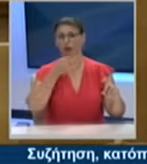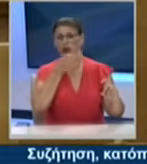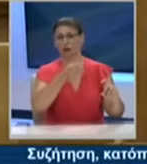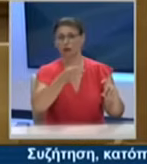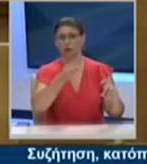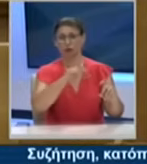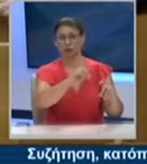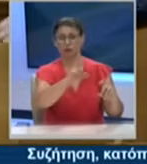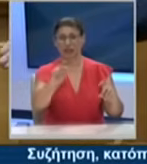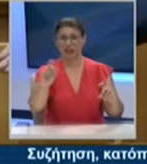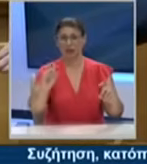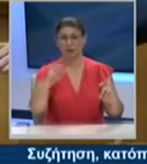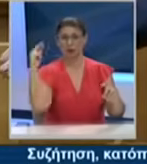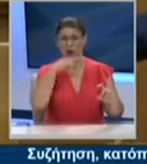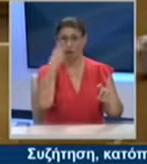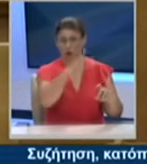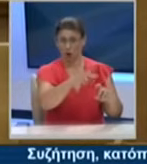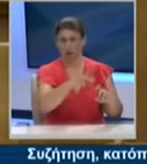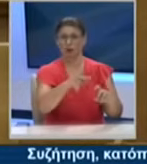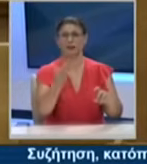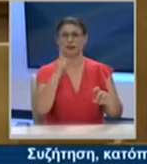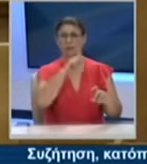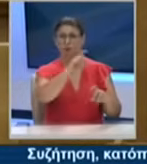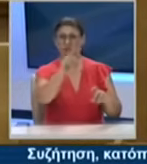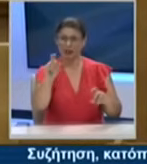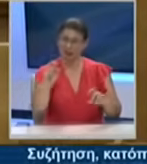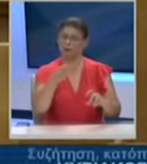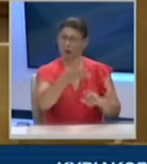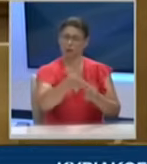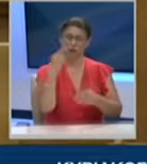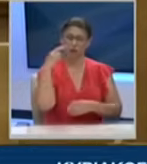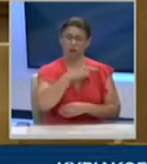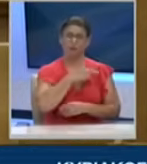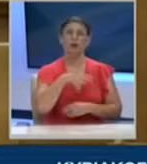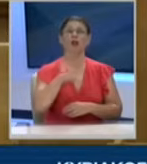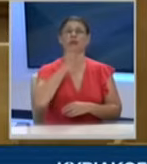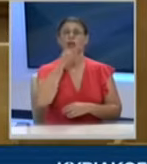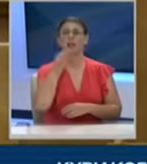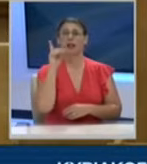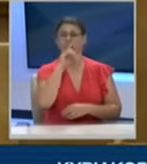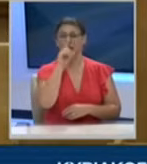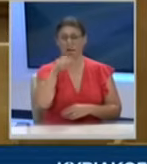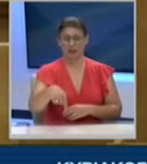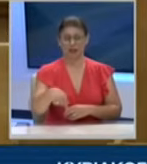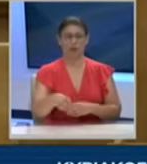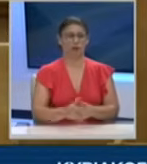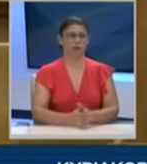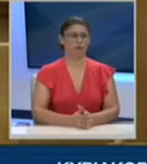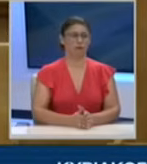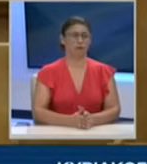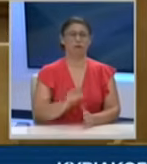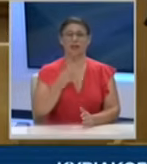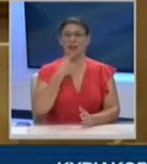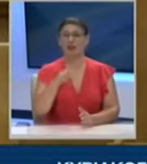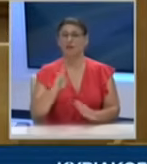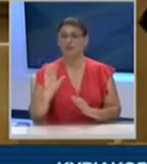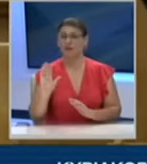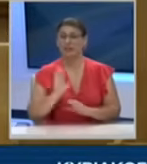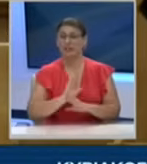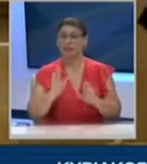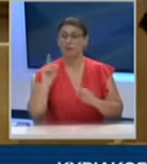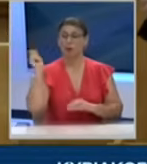στον ψεκασμένο πρωθυπουργό σας, γιατί περί ψεκασμένου πρόκειται, δεν θα λέει ψέματα εδώ μέσα και δεν θα υβρίζει κανέναν